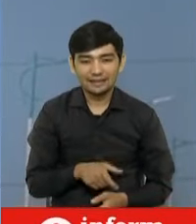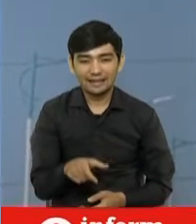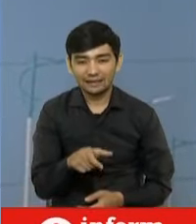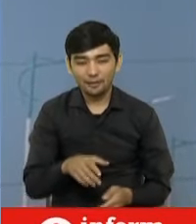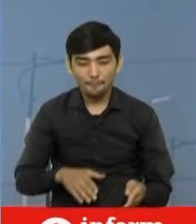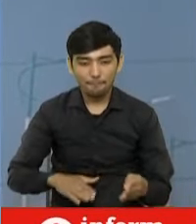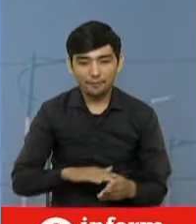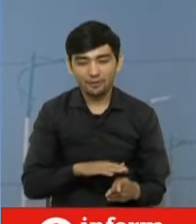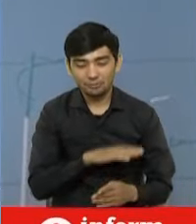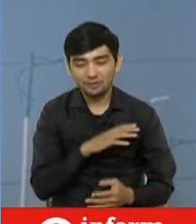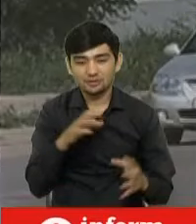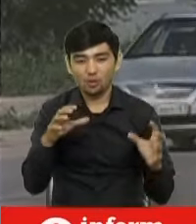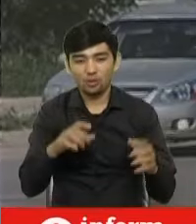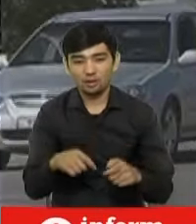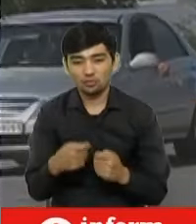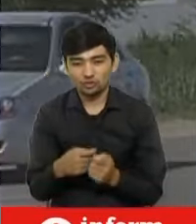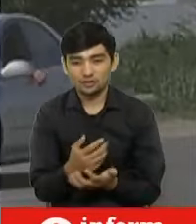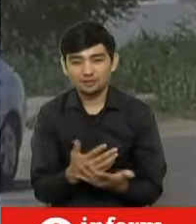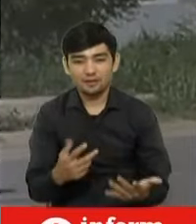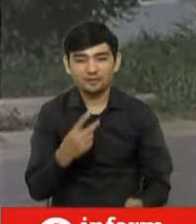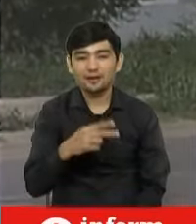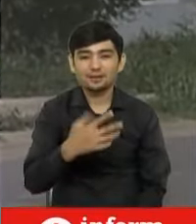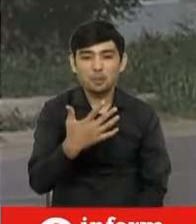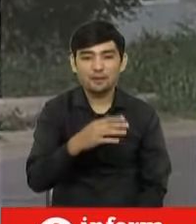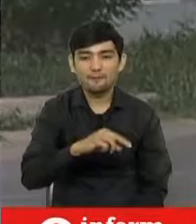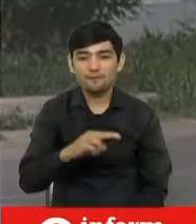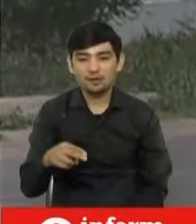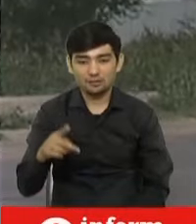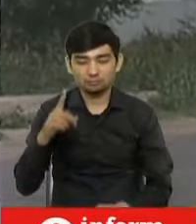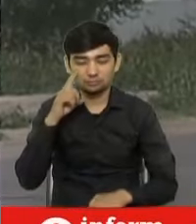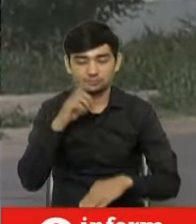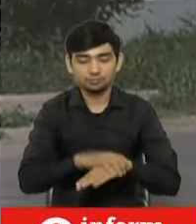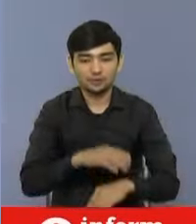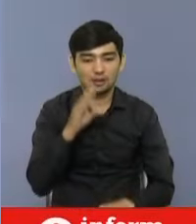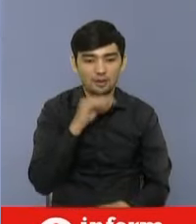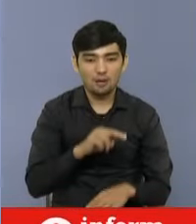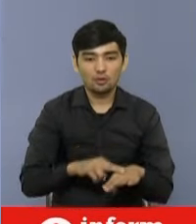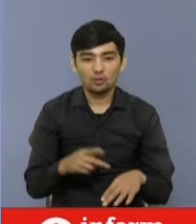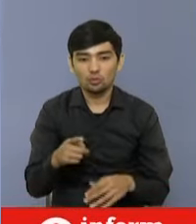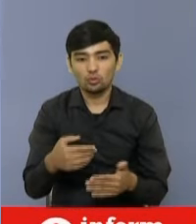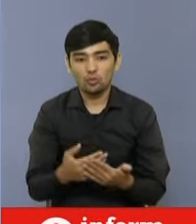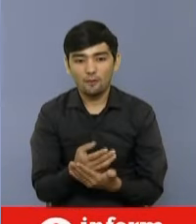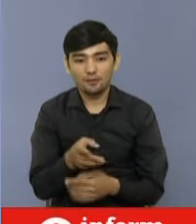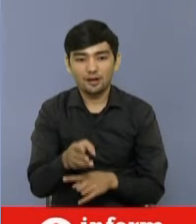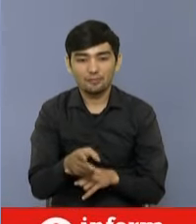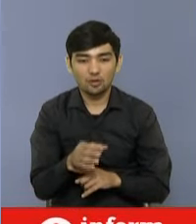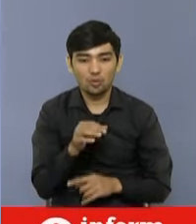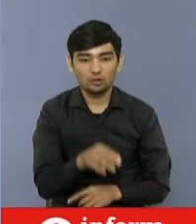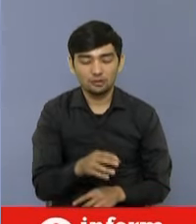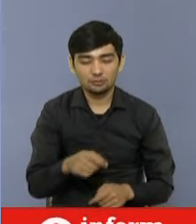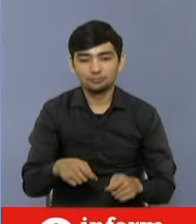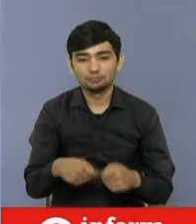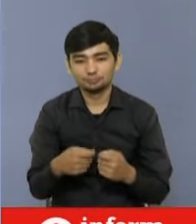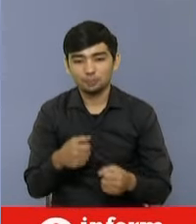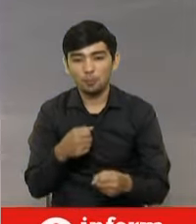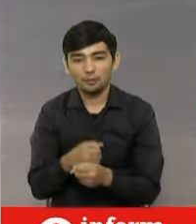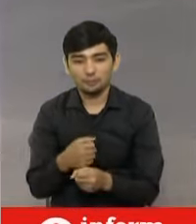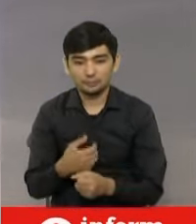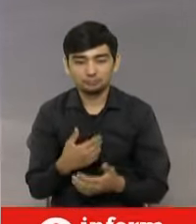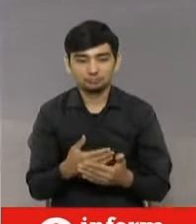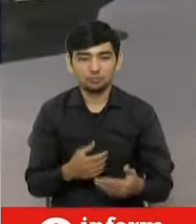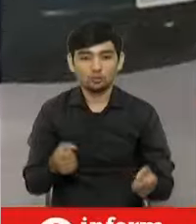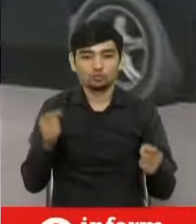сияқты заң бұзушылықтың 25 түрін анықтай алады. Ал полицейлер дәл осы жаңа құрылғы арқылы жол апаттарының алдын аламыз деп отыр.